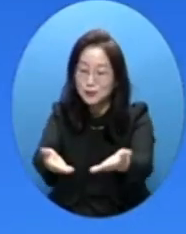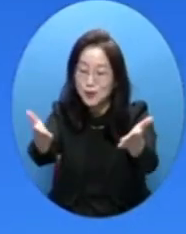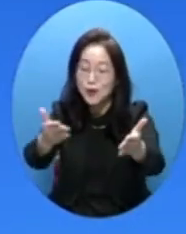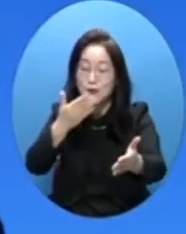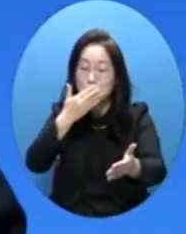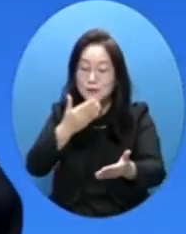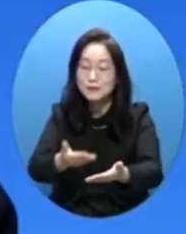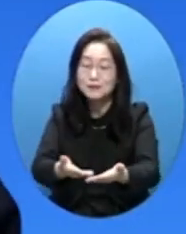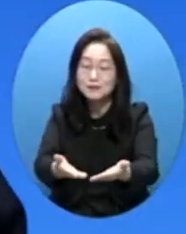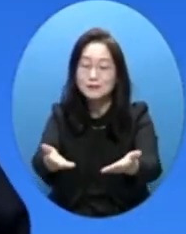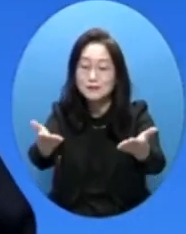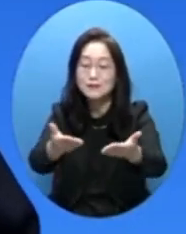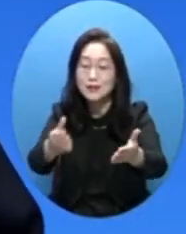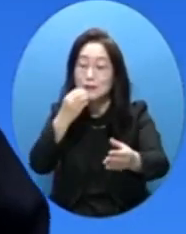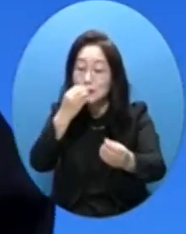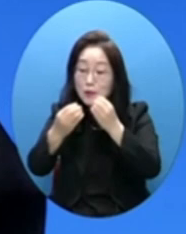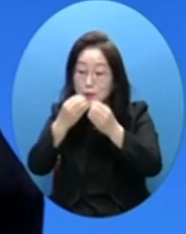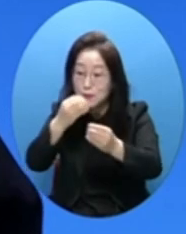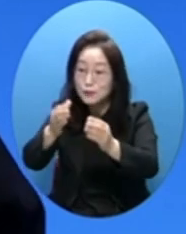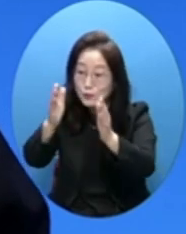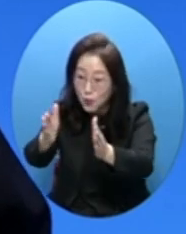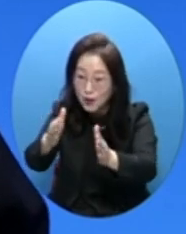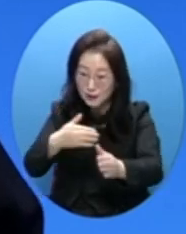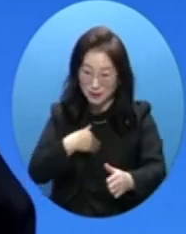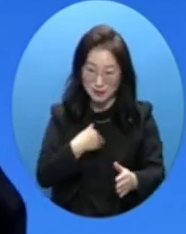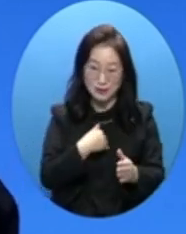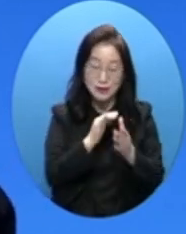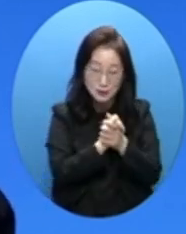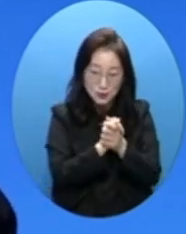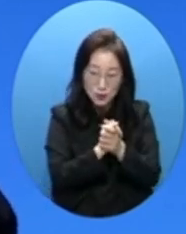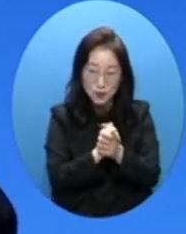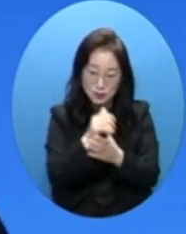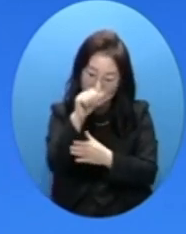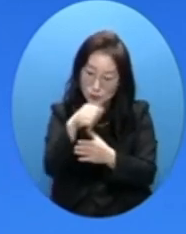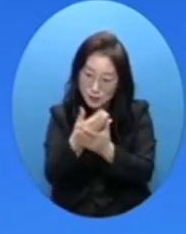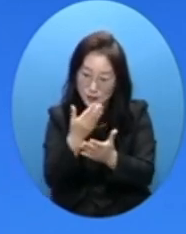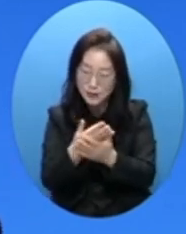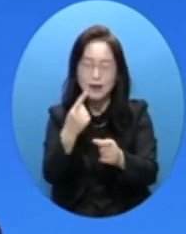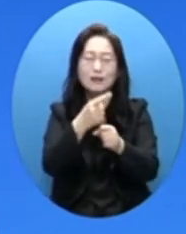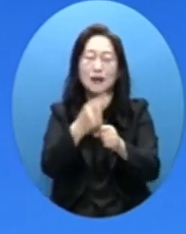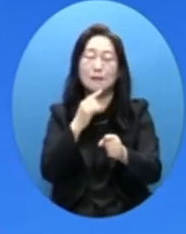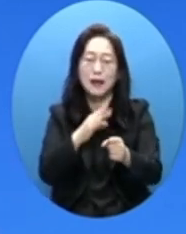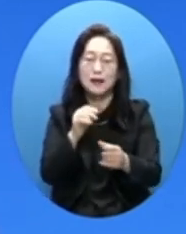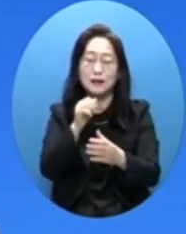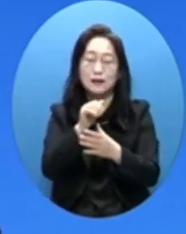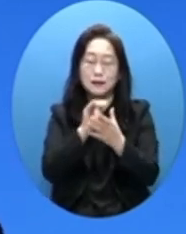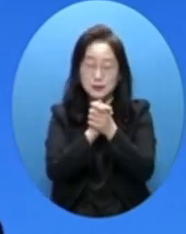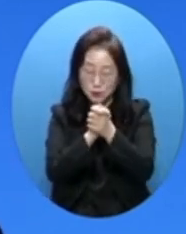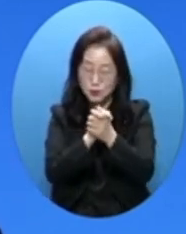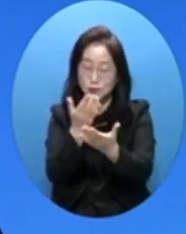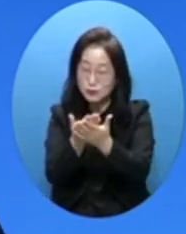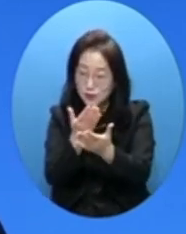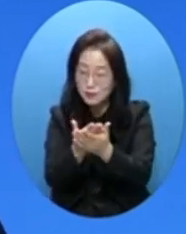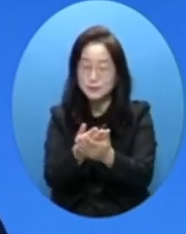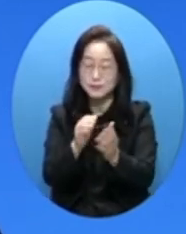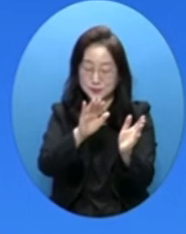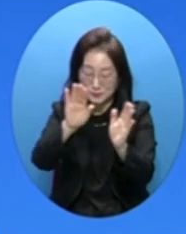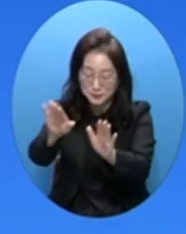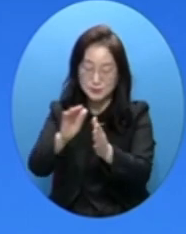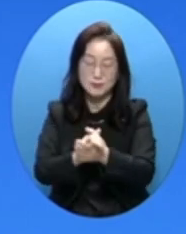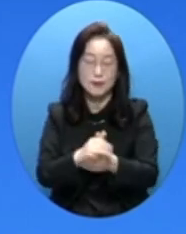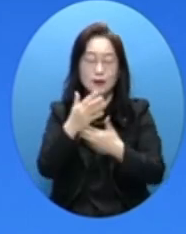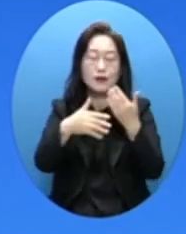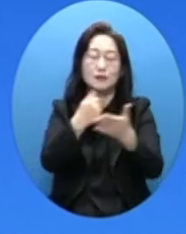음식을 들고 계신 동안 난 좀 기도를 할 테니까 기도할 시간을 주십시오. 내게 한 시간만 기도할 시간을 주십시오 하고 하나님